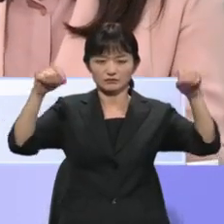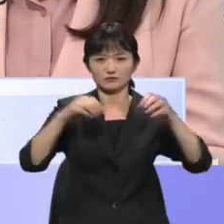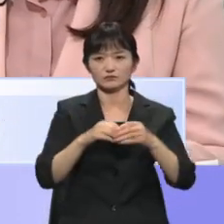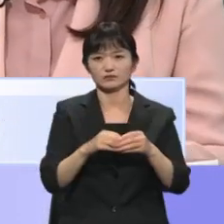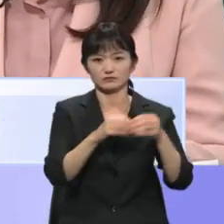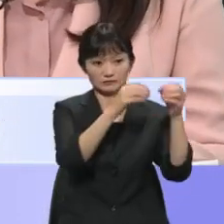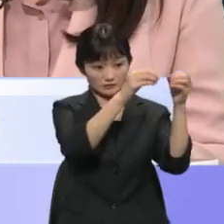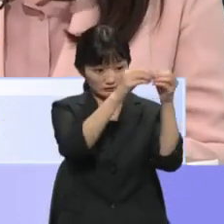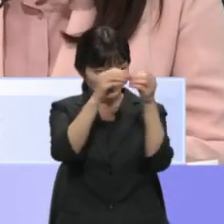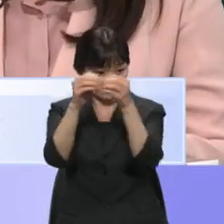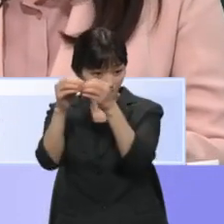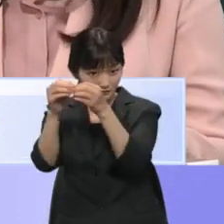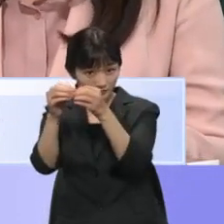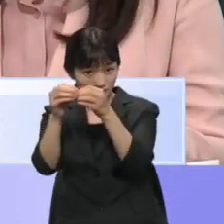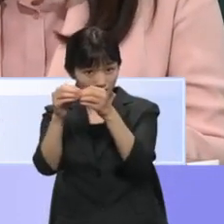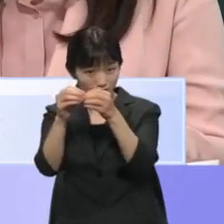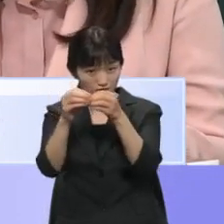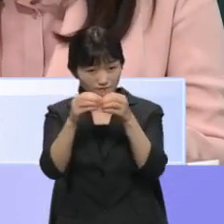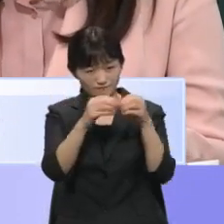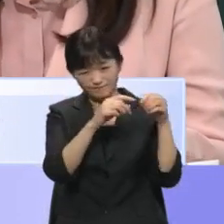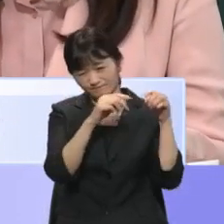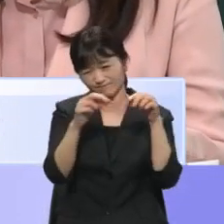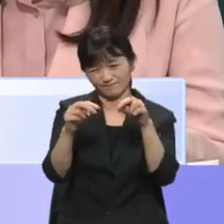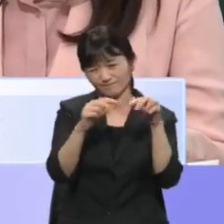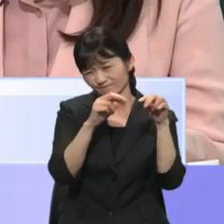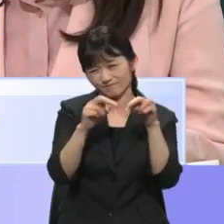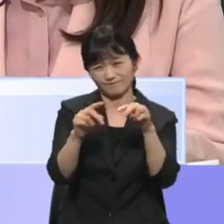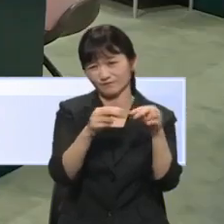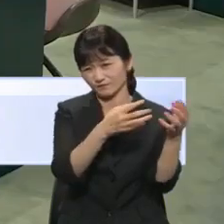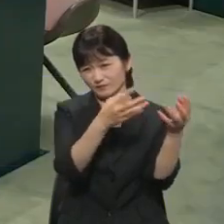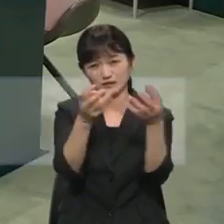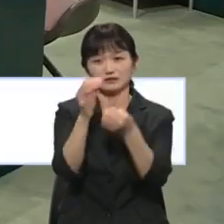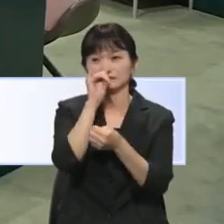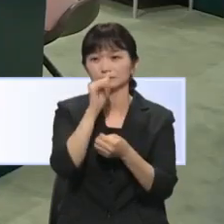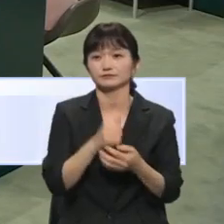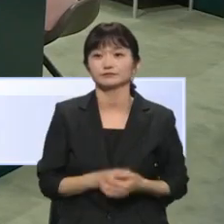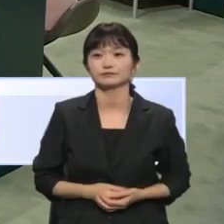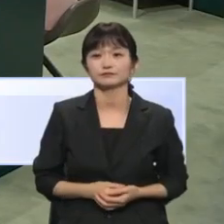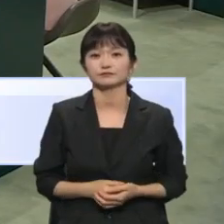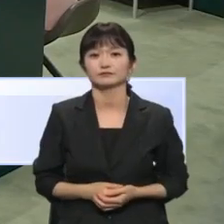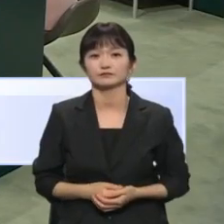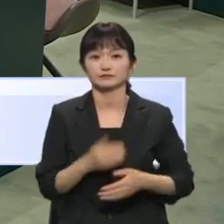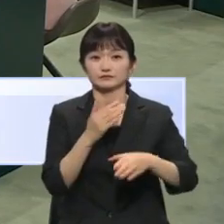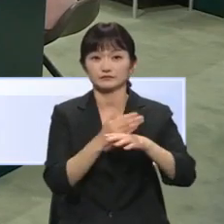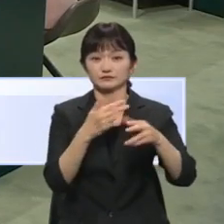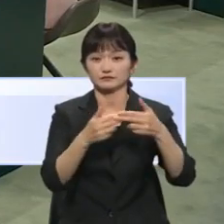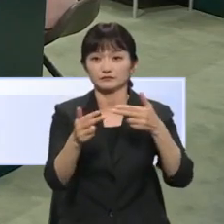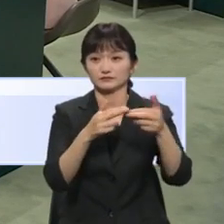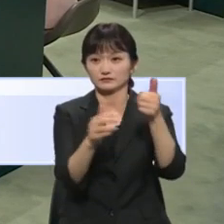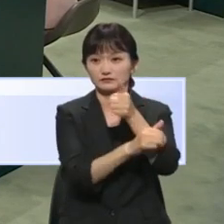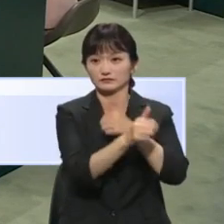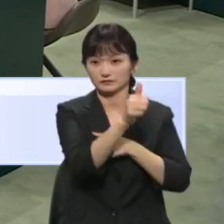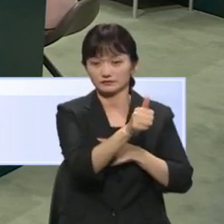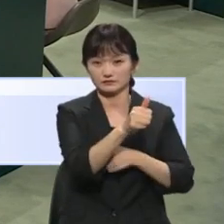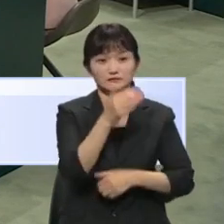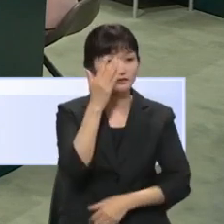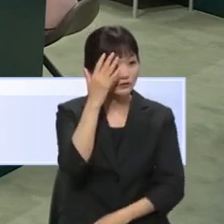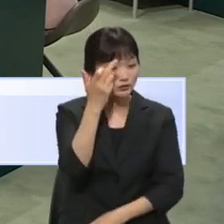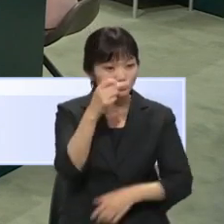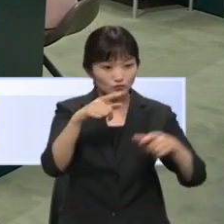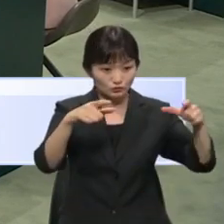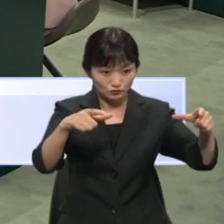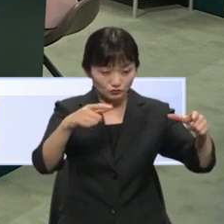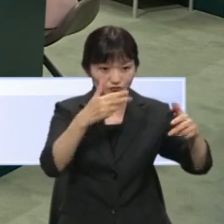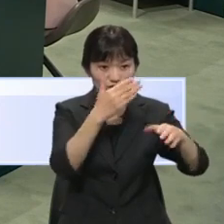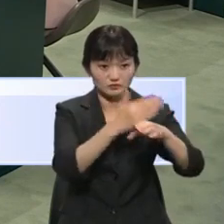싸우는듯한 현수막이긴 하더라고요 김재석 전 의원은 지금 당협위원 도봉구 갑 당협위원장입니다